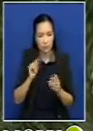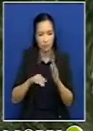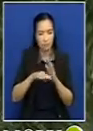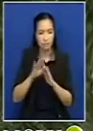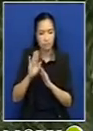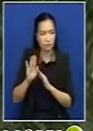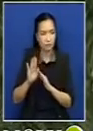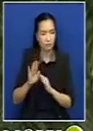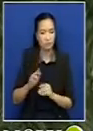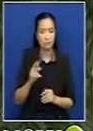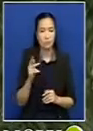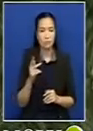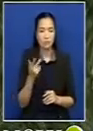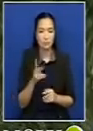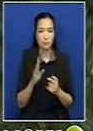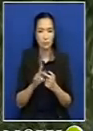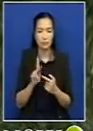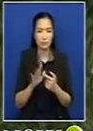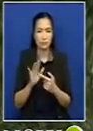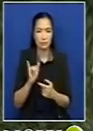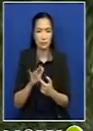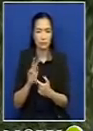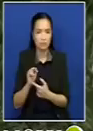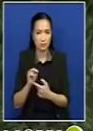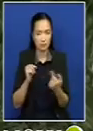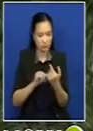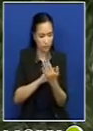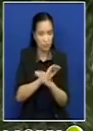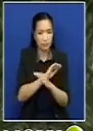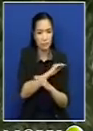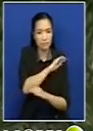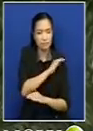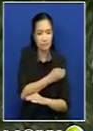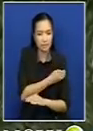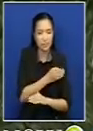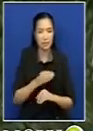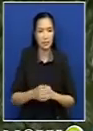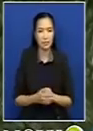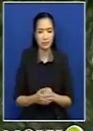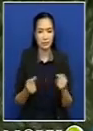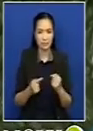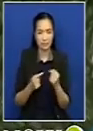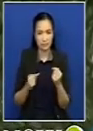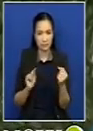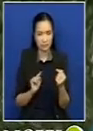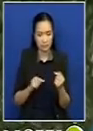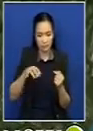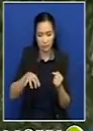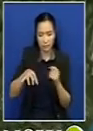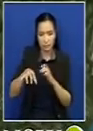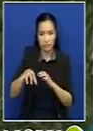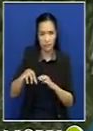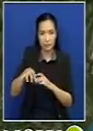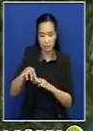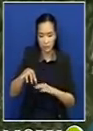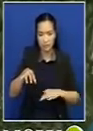อนเหนือจังหวัดทากายันในฟิลิปปินส์นะครับล่าสุดพายุลูกนี้ได้เคลื่อนตัวสู่ทะเลจีนใต้นะครับอยู่ห่างจากเกาะฮ่องกง